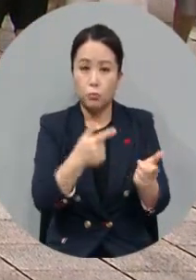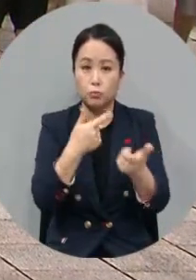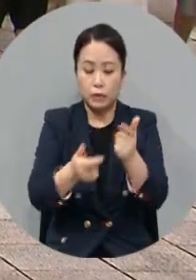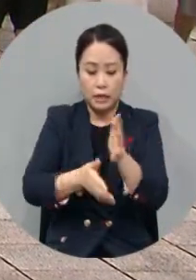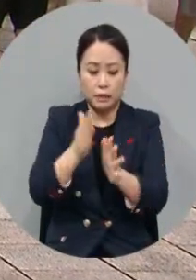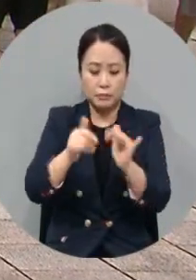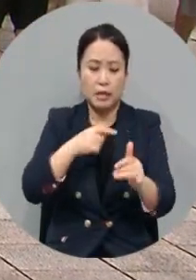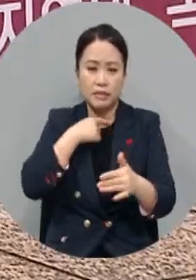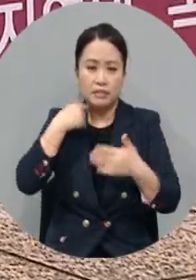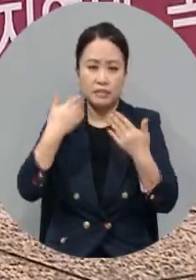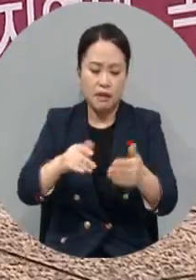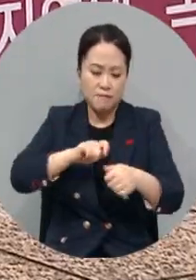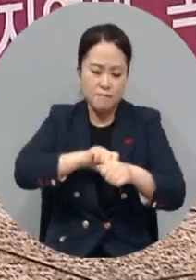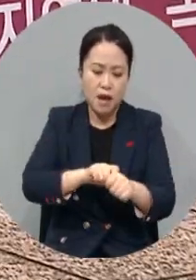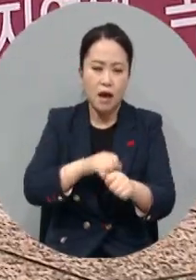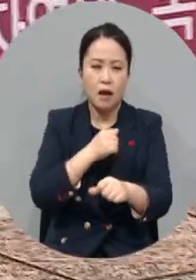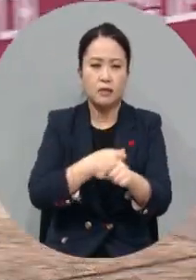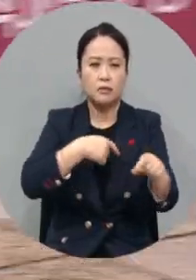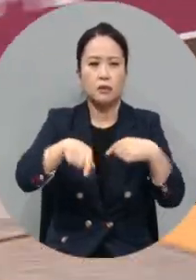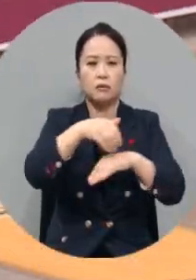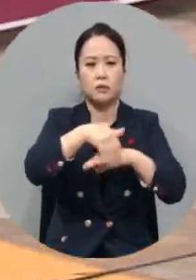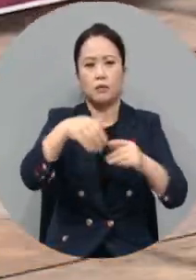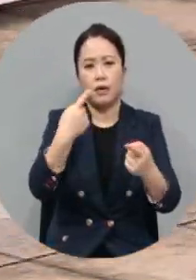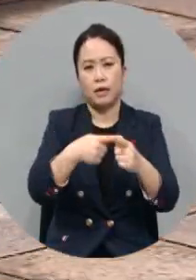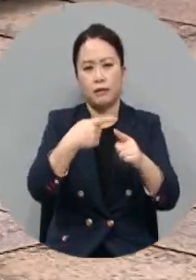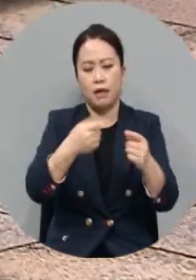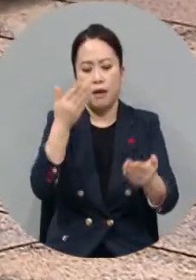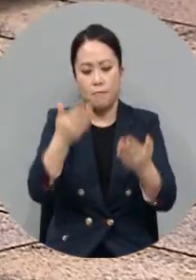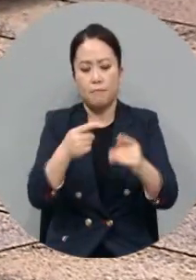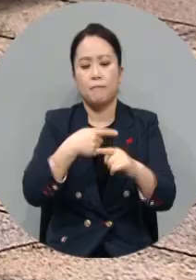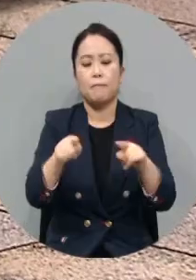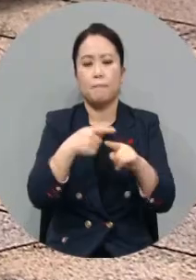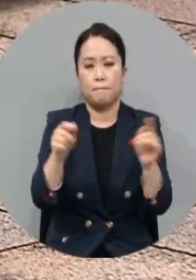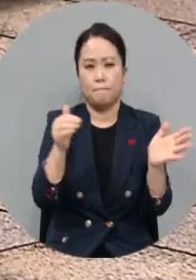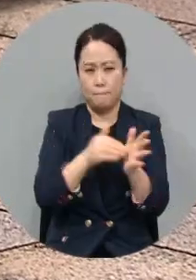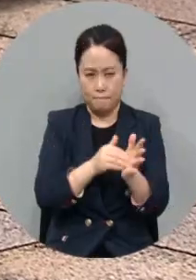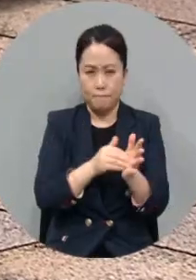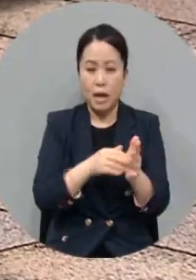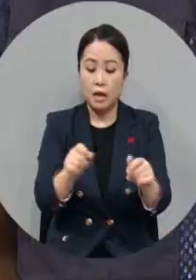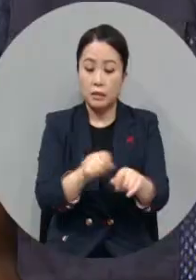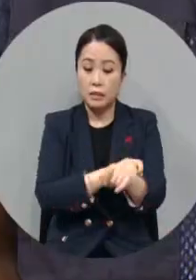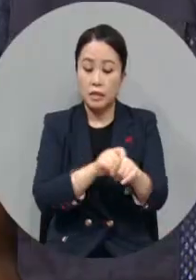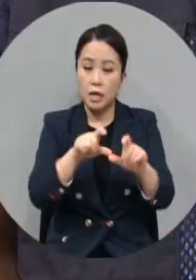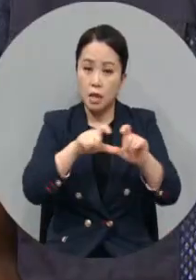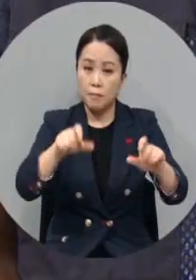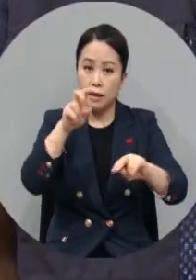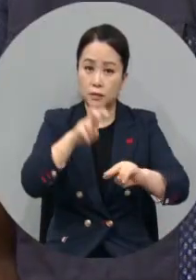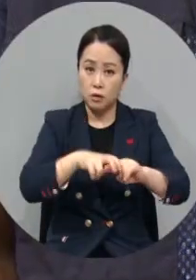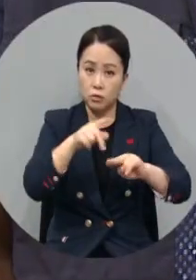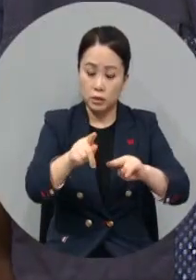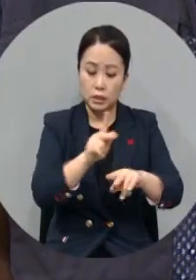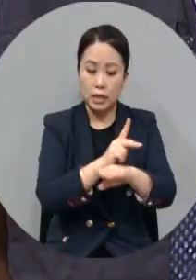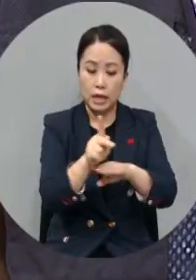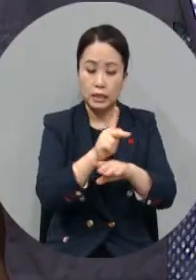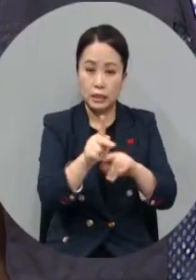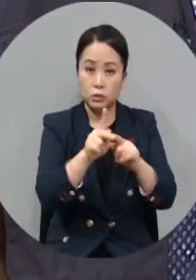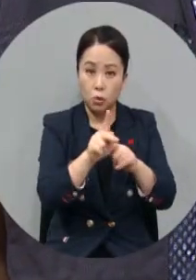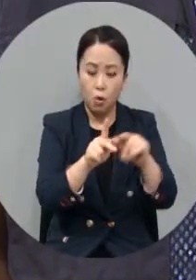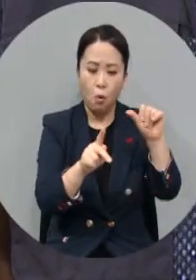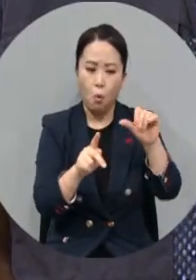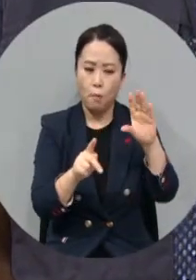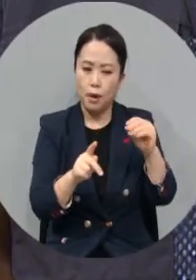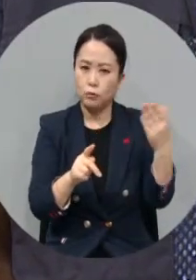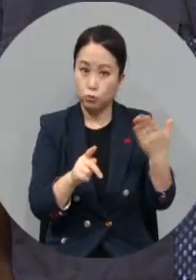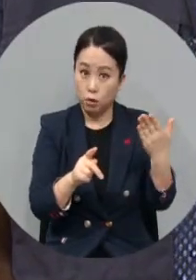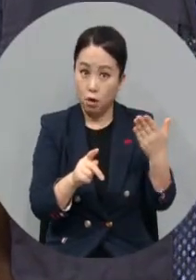시민들의 희생을 강요하는 정책이라며 비판했습니다. 특히 일반석 기준 서울행 KTX 5만 9천